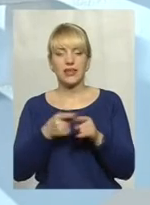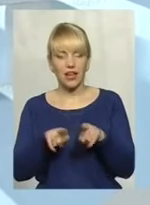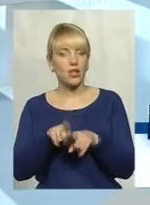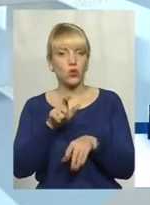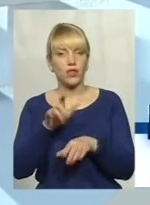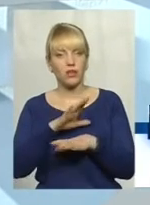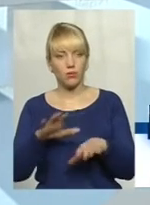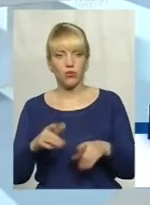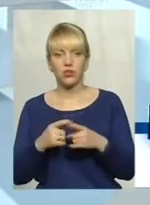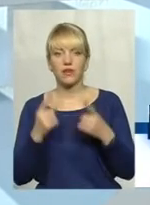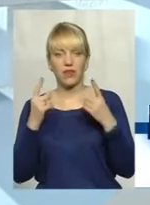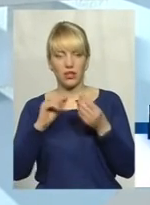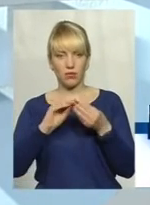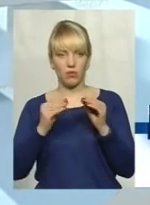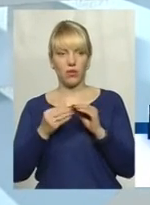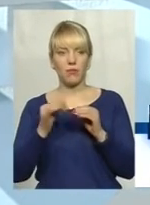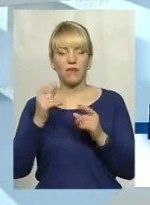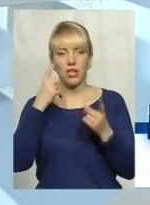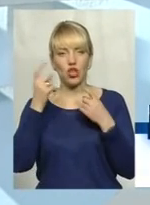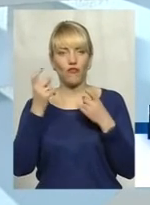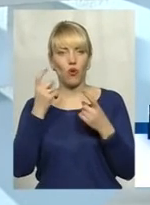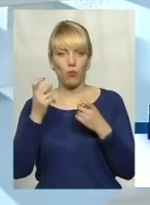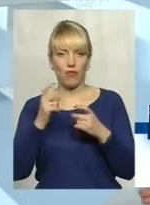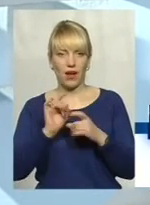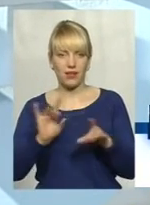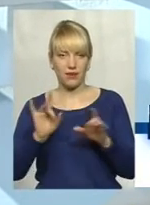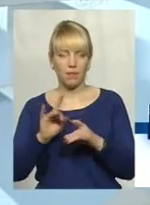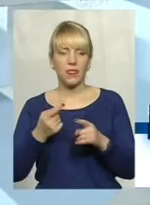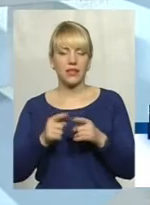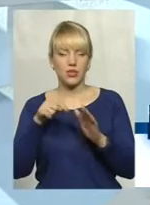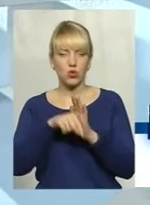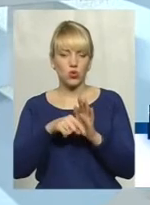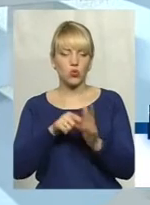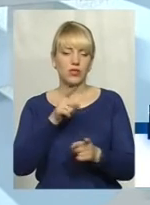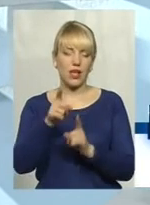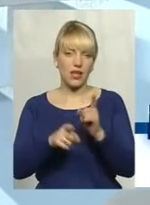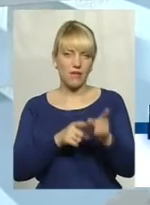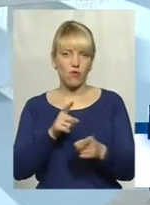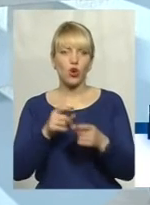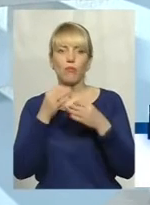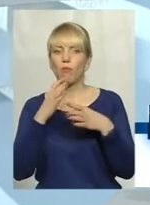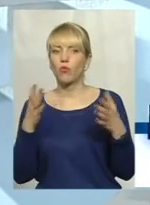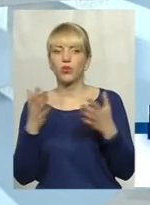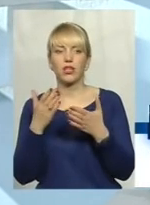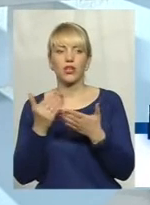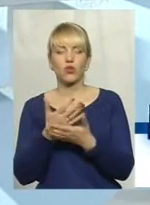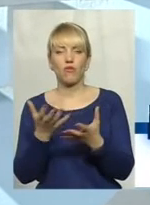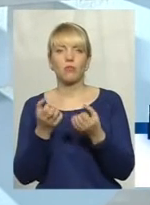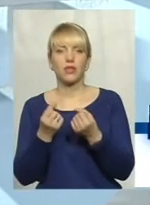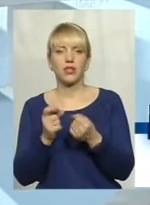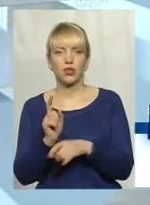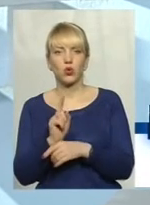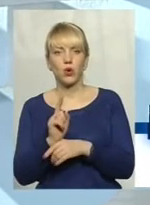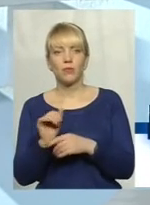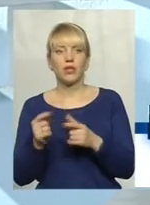це насправді дуже велика проблема інформування. Вона стосується як реформ, так і будь-яких, не знаю, новоприйнятих норм чи норм боротьби